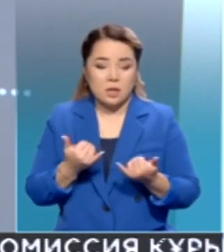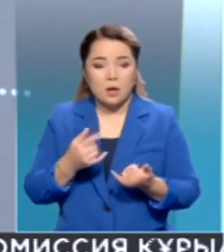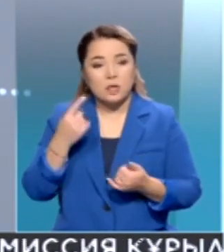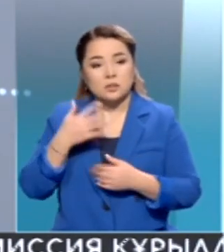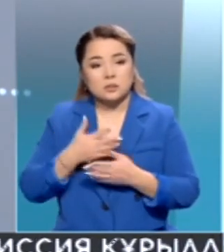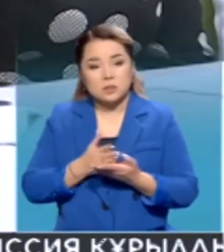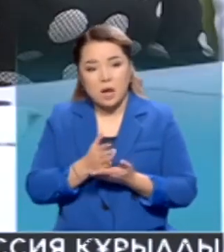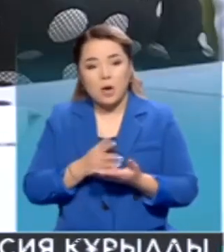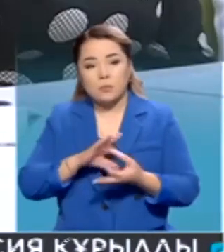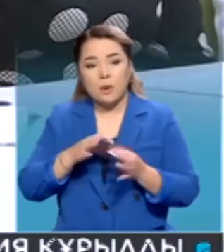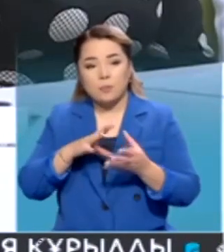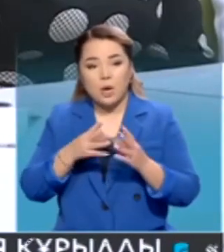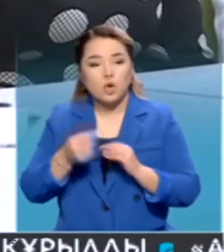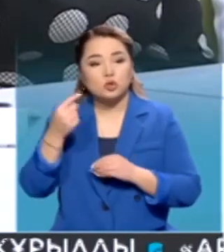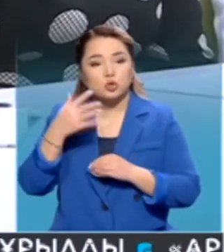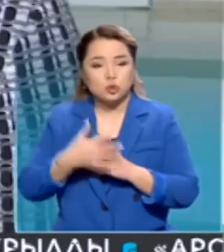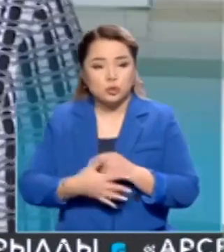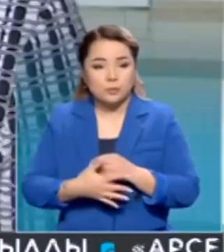ұғынды.